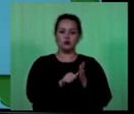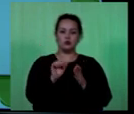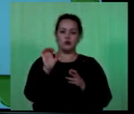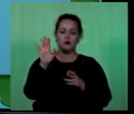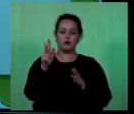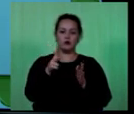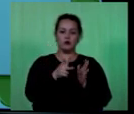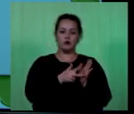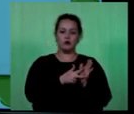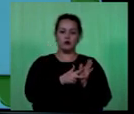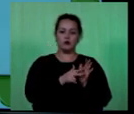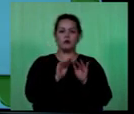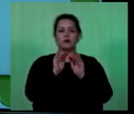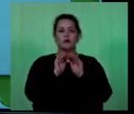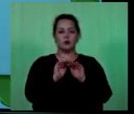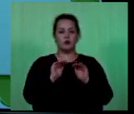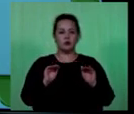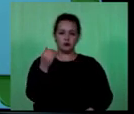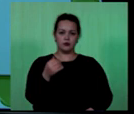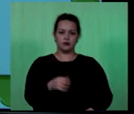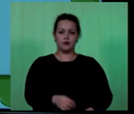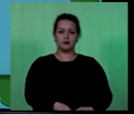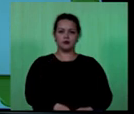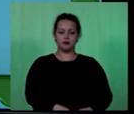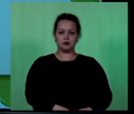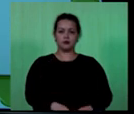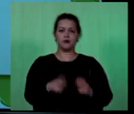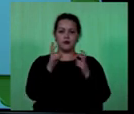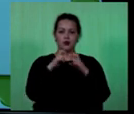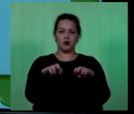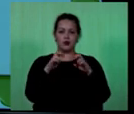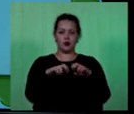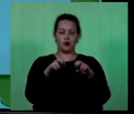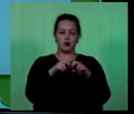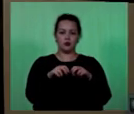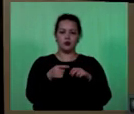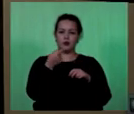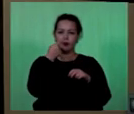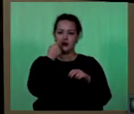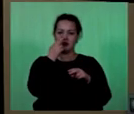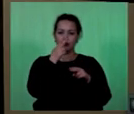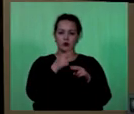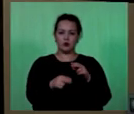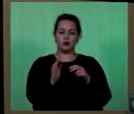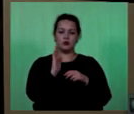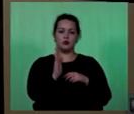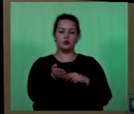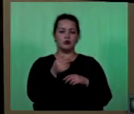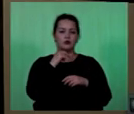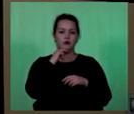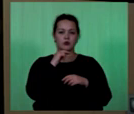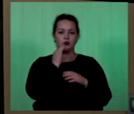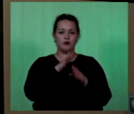v8 ребята сейчас наша контрольная подошла концу будьте внимательны